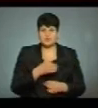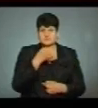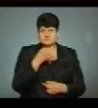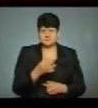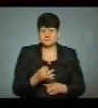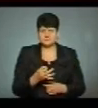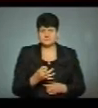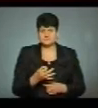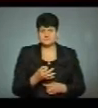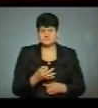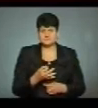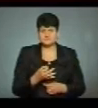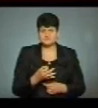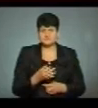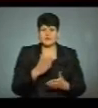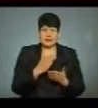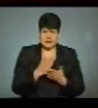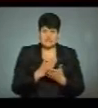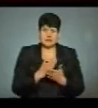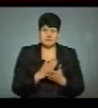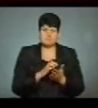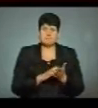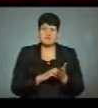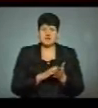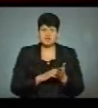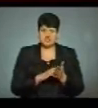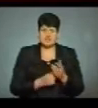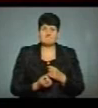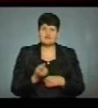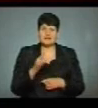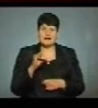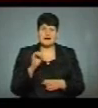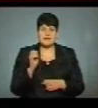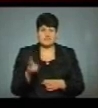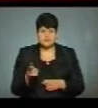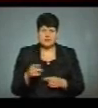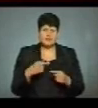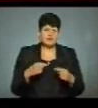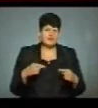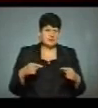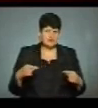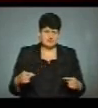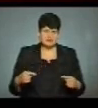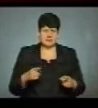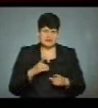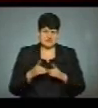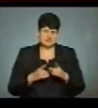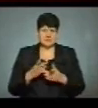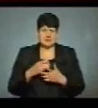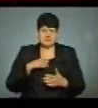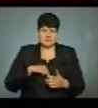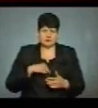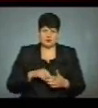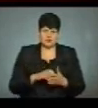що є причинами виникнення раку, окрім різних соматичних змін, є